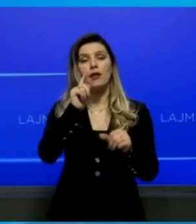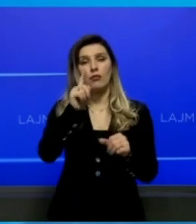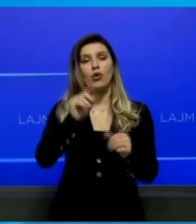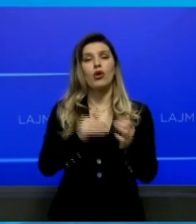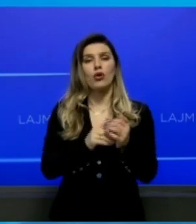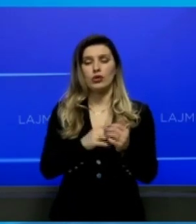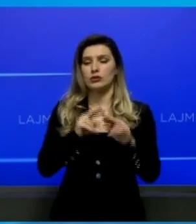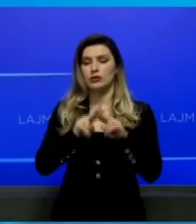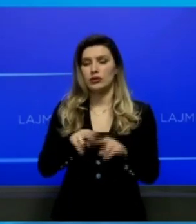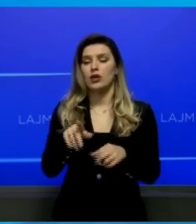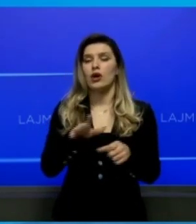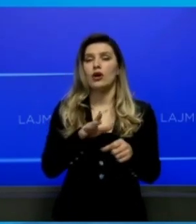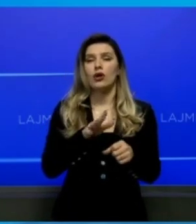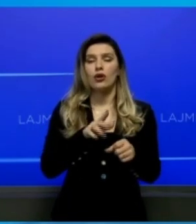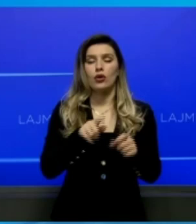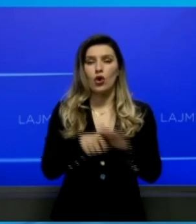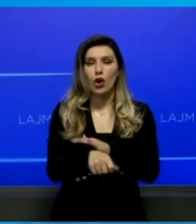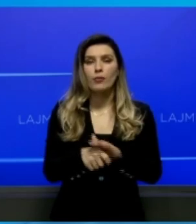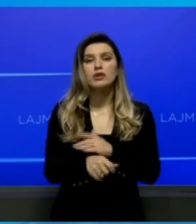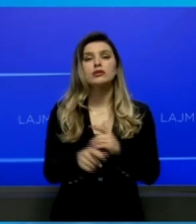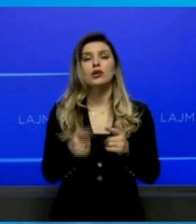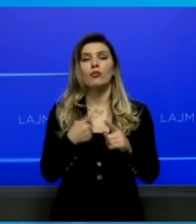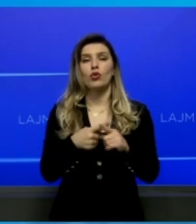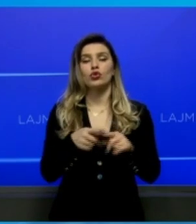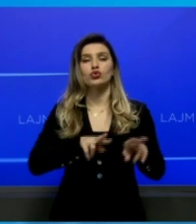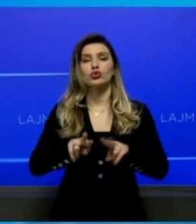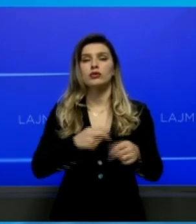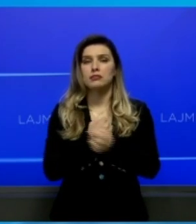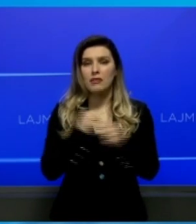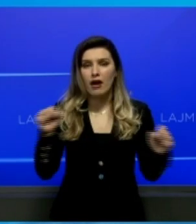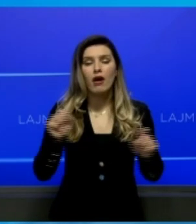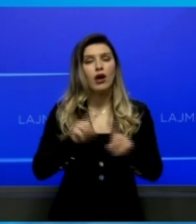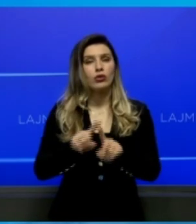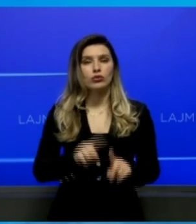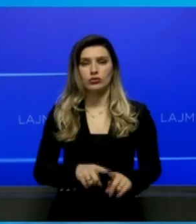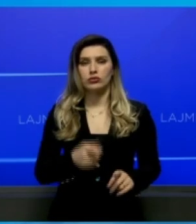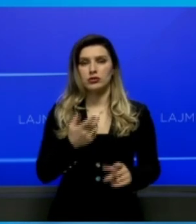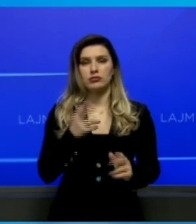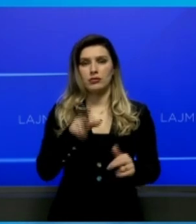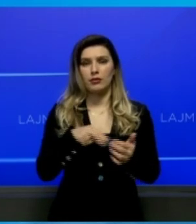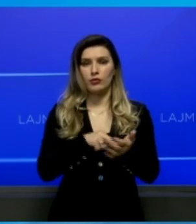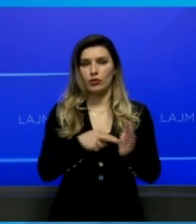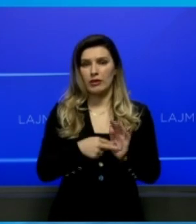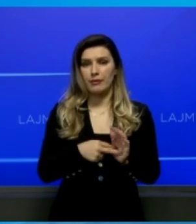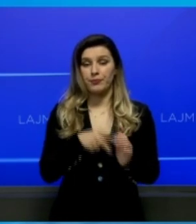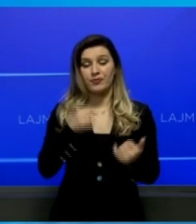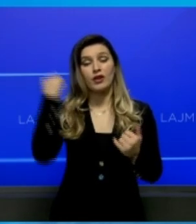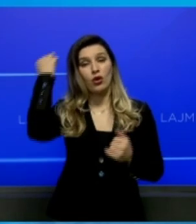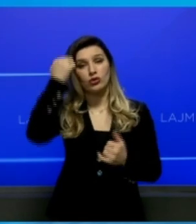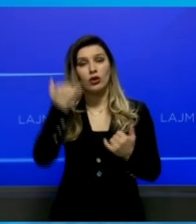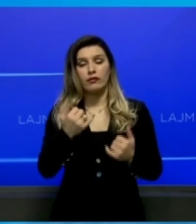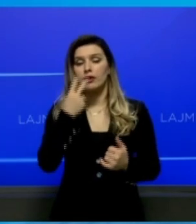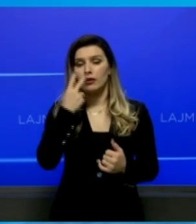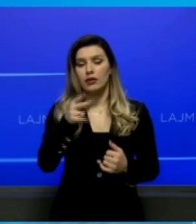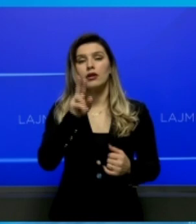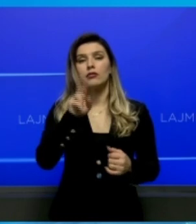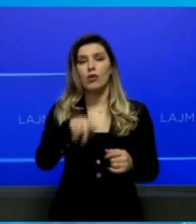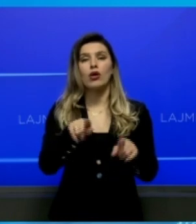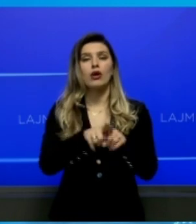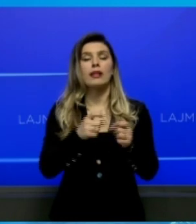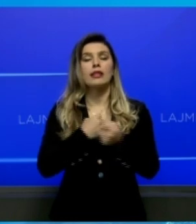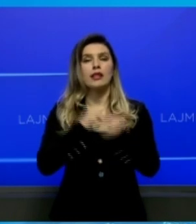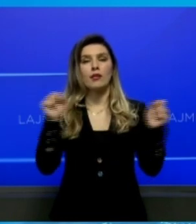mbetur në luftimi korrupsionit e pavarësia e gjyqësorit. Kosova radhitet sërish në grupin e regjimeve hibride